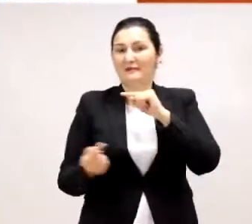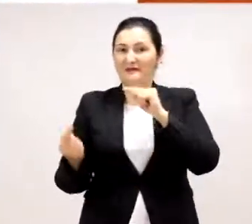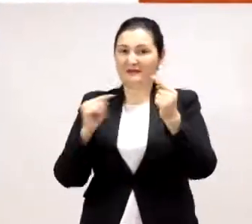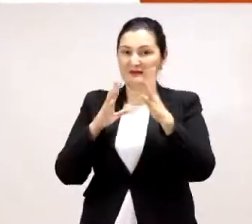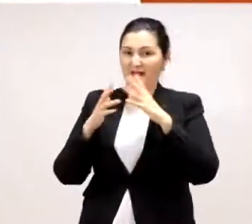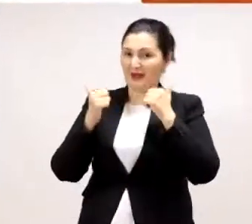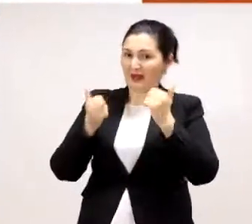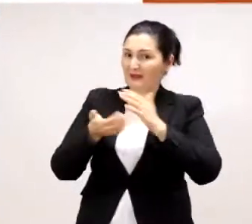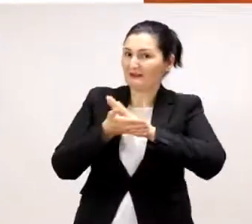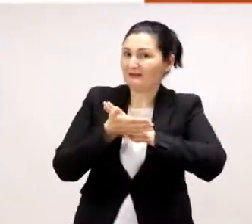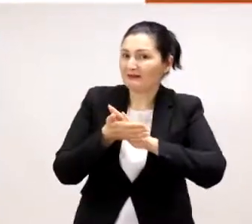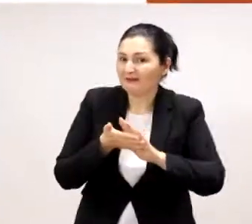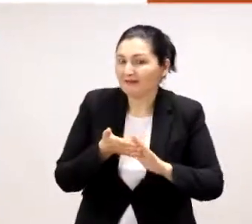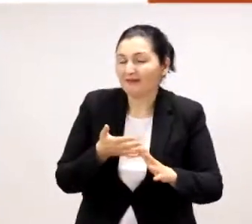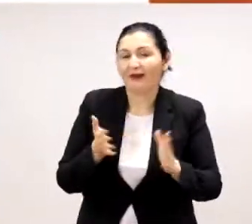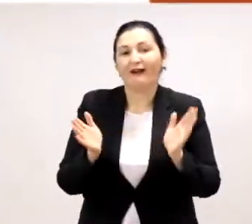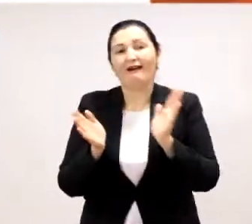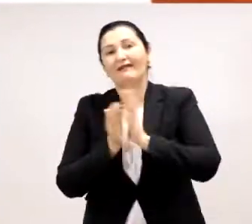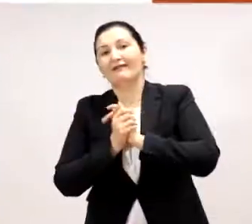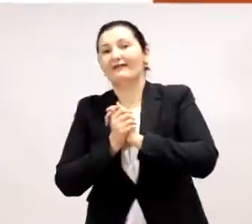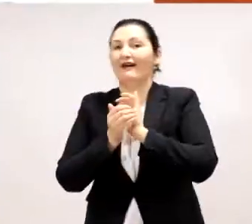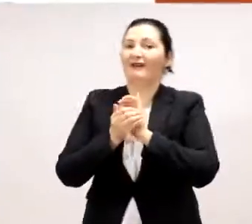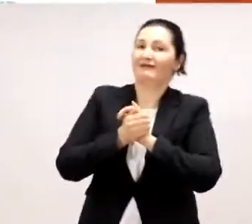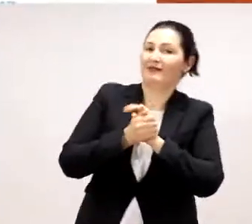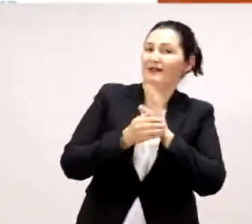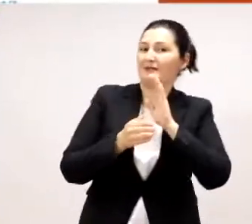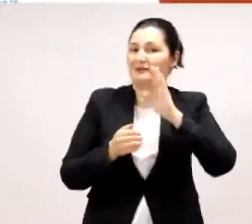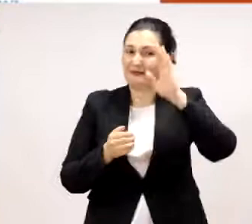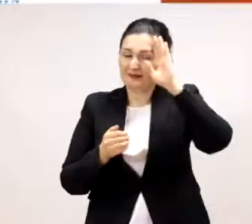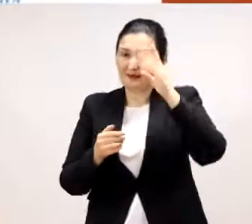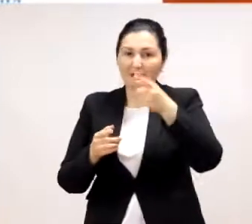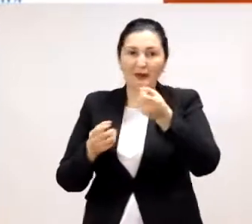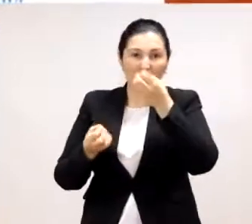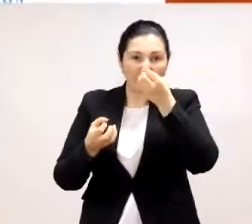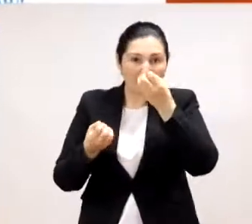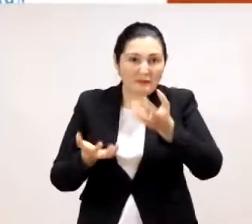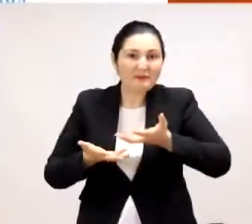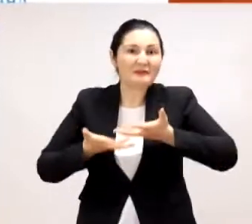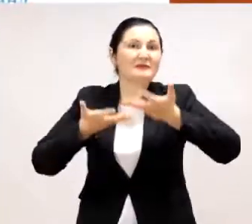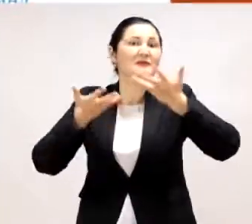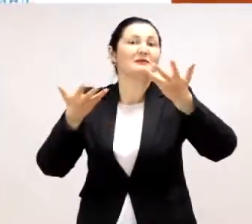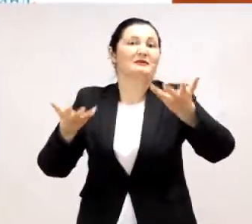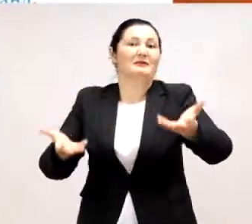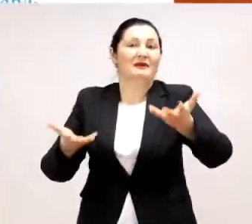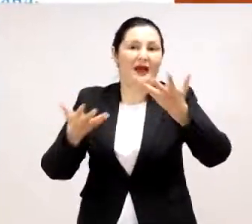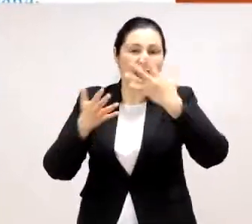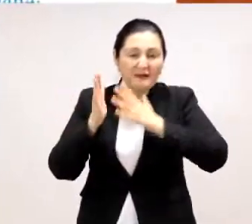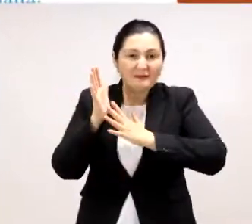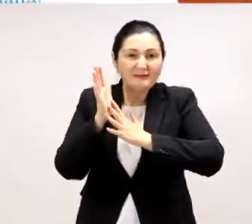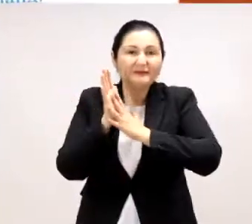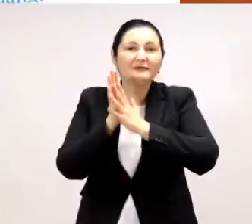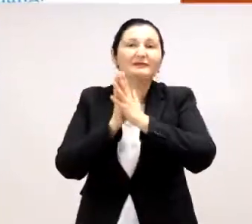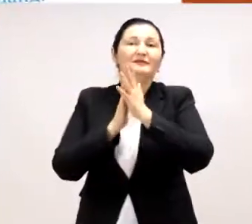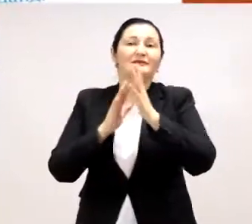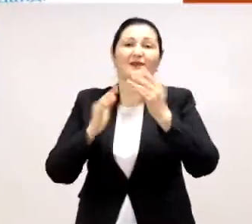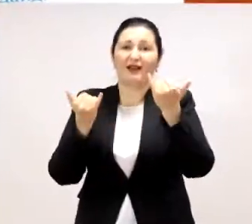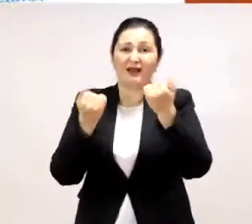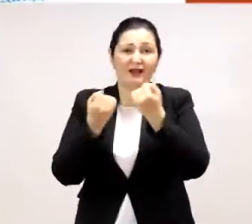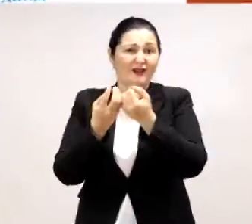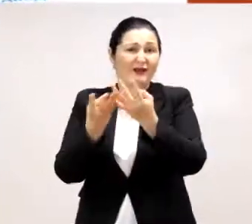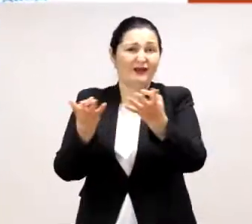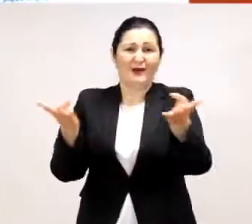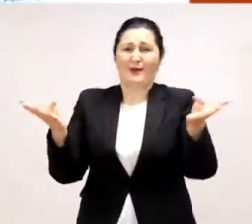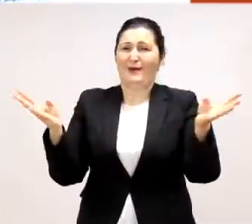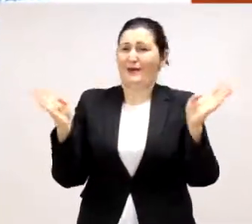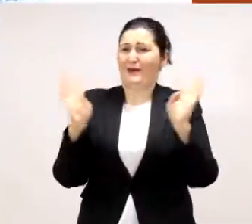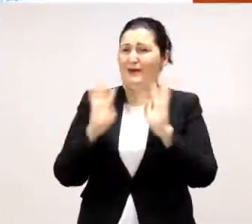شدند. به به، خطاب کرد مرد، این صدبرگ ها رو نگرید، یک عالمی زیبایی. زن